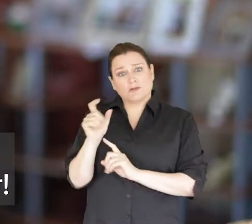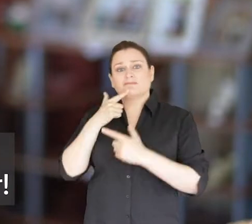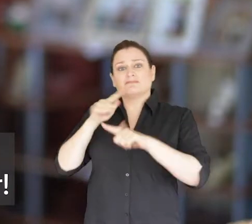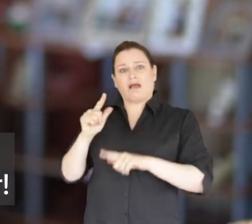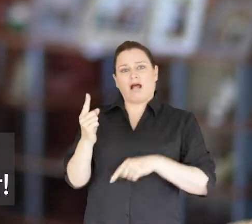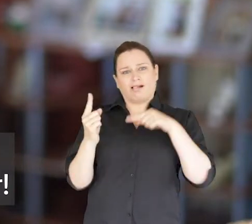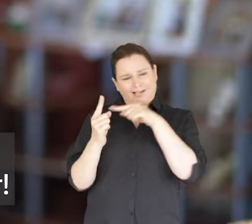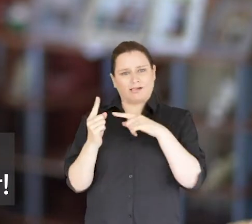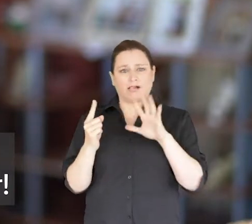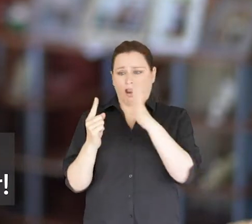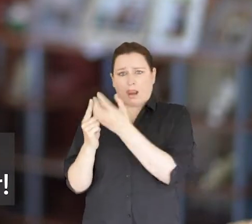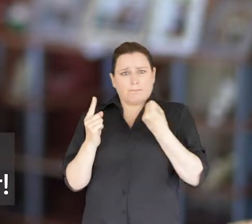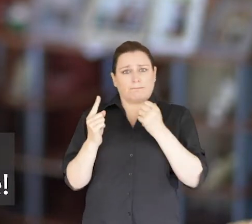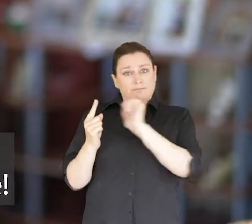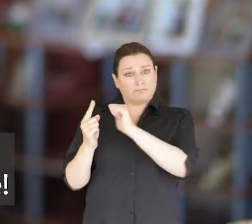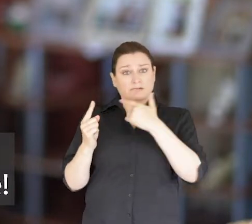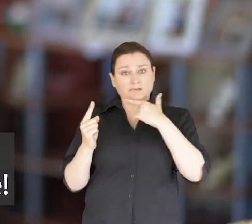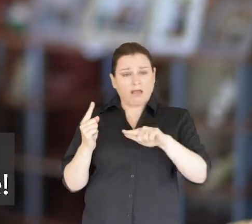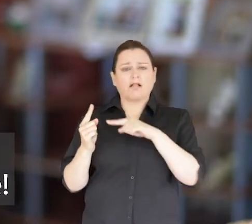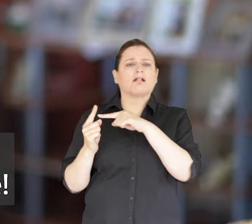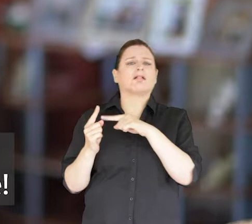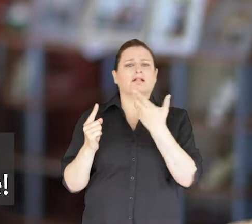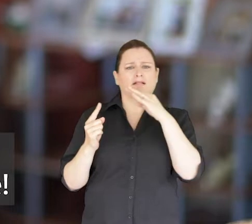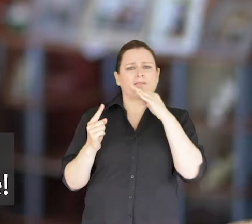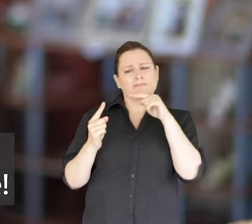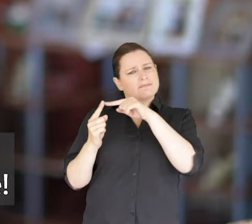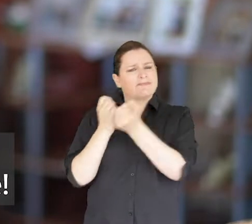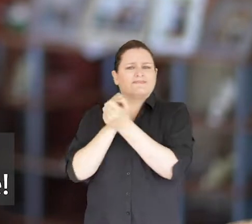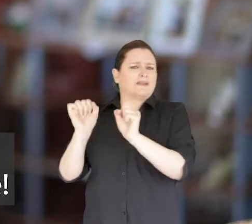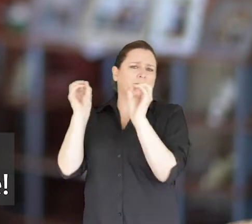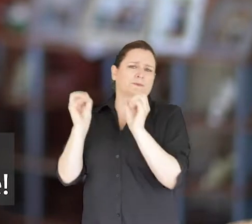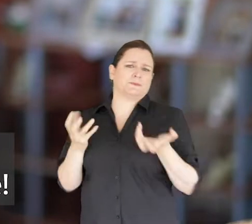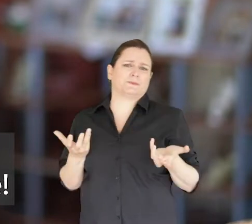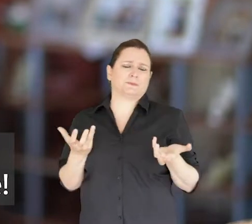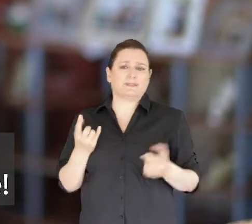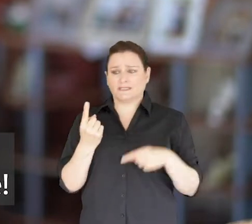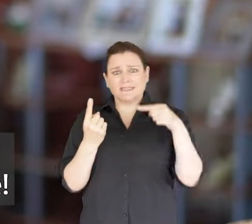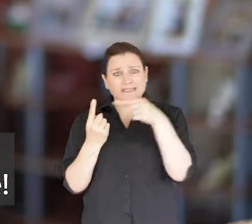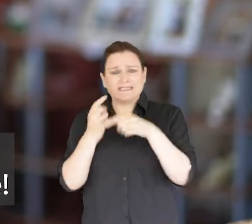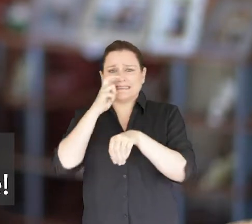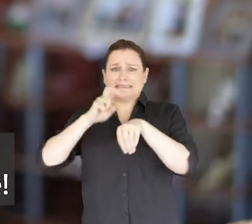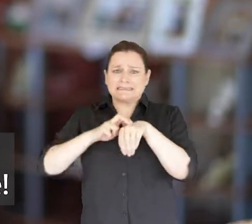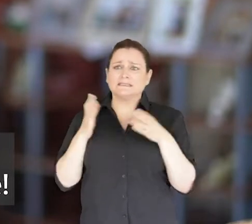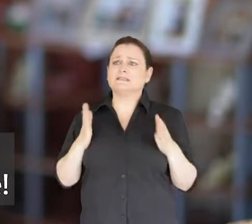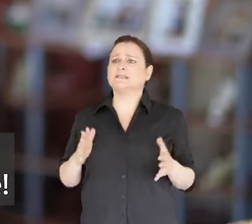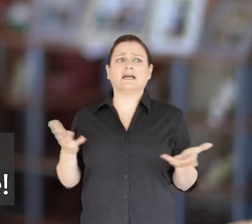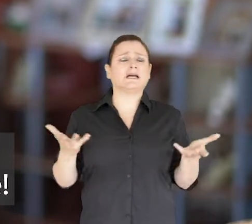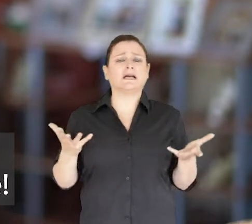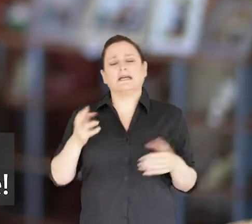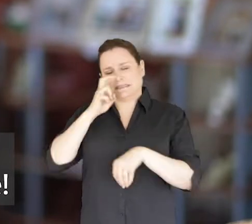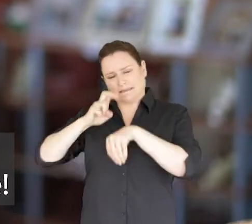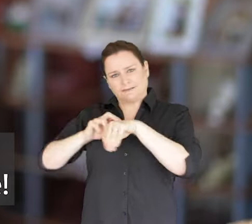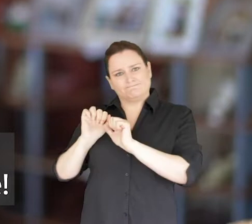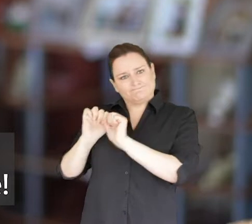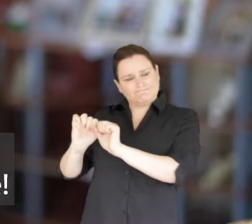nie. Nog nooit nie. Jy het hom gestroop van sy taal. Hy het geen menswaardigheid sonder 'n